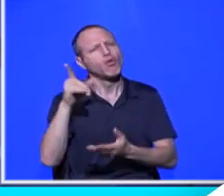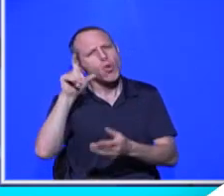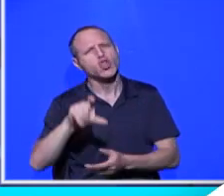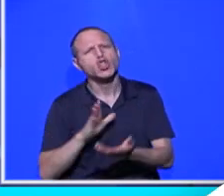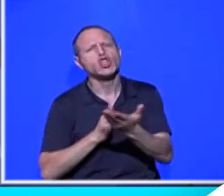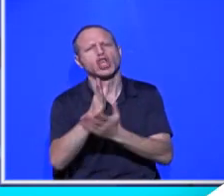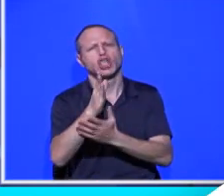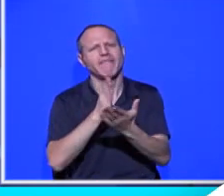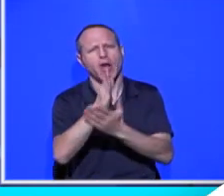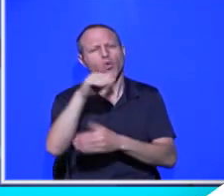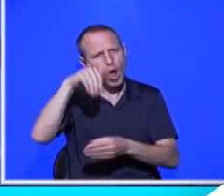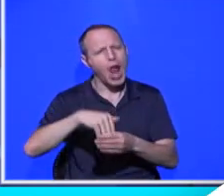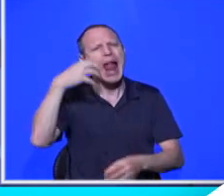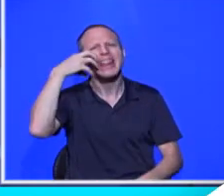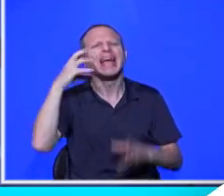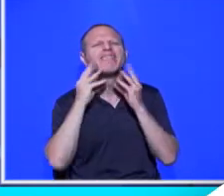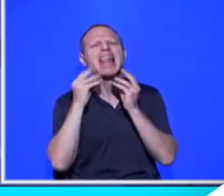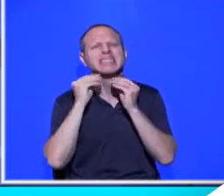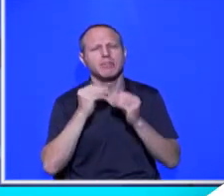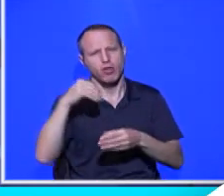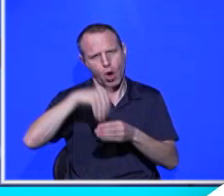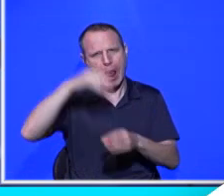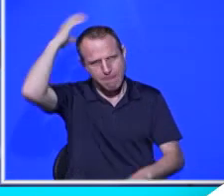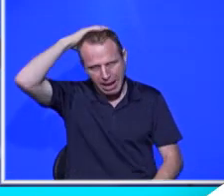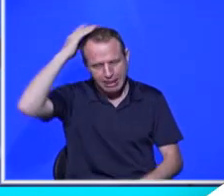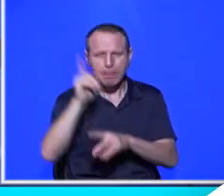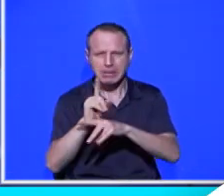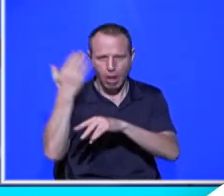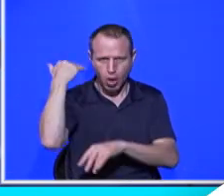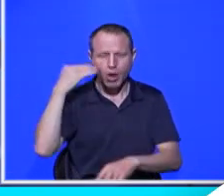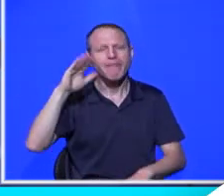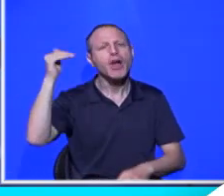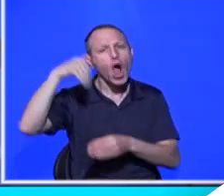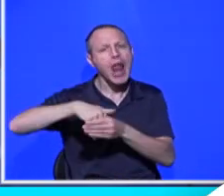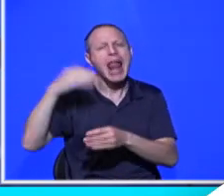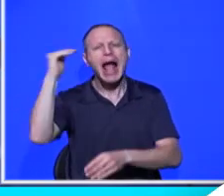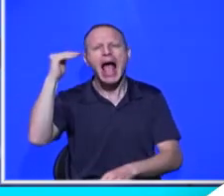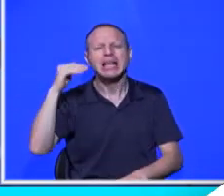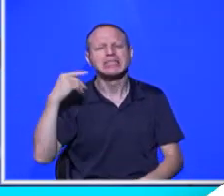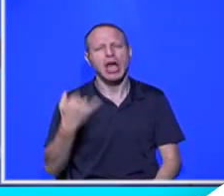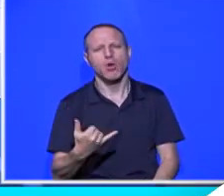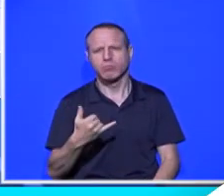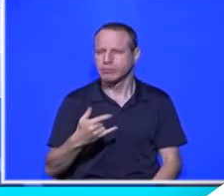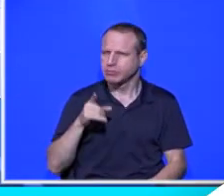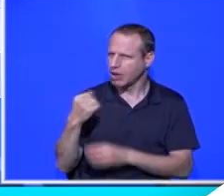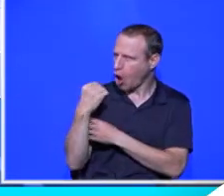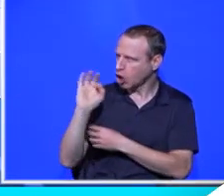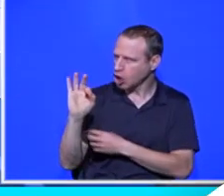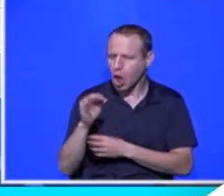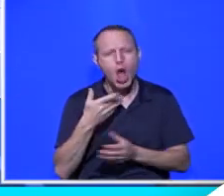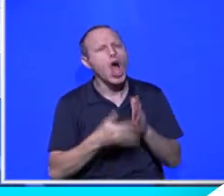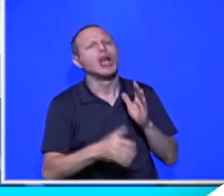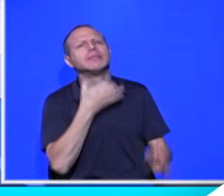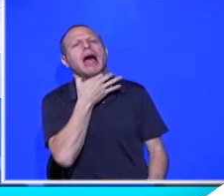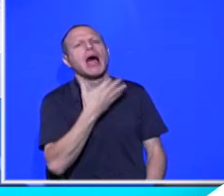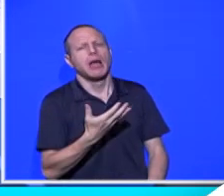וישר, כולל דרי וליצמן, כולל בנט בזמנו, וכולל גנץ היום. מה זה, הכוח שלו? זה חוסר ברירה. הם עושים